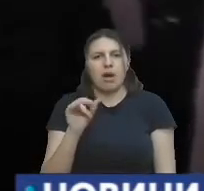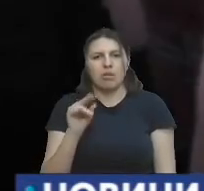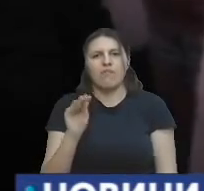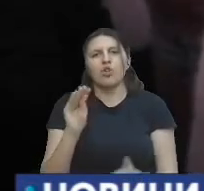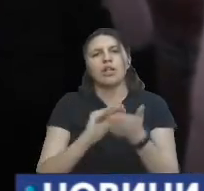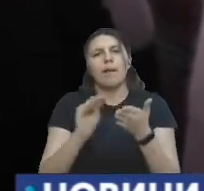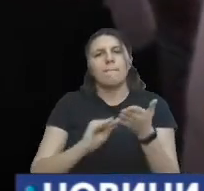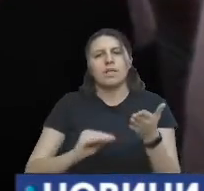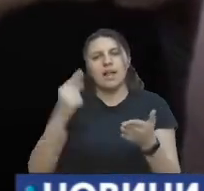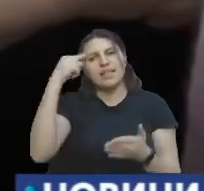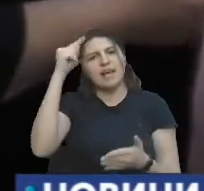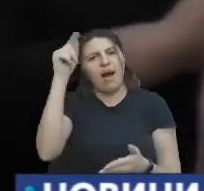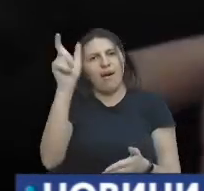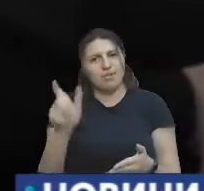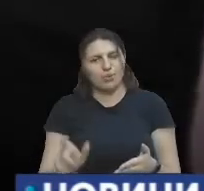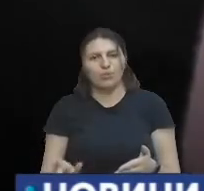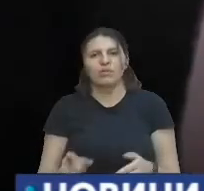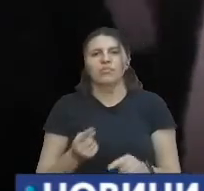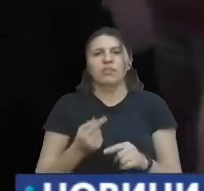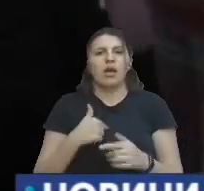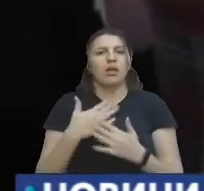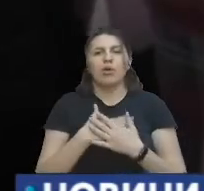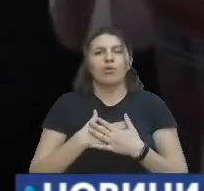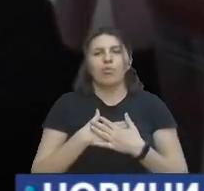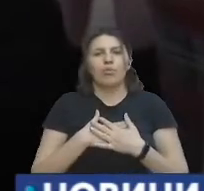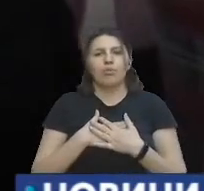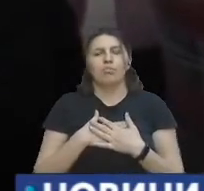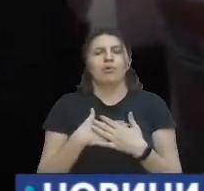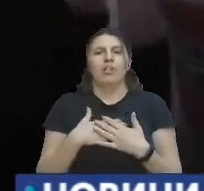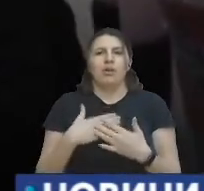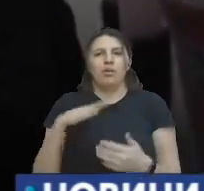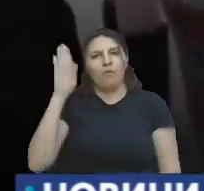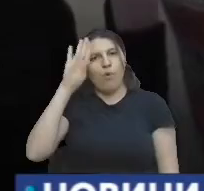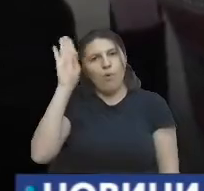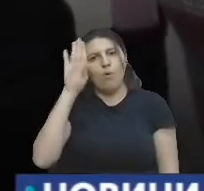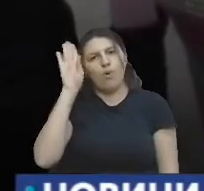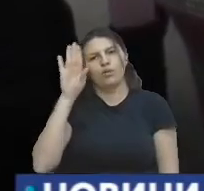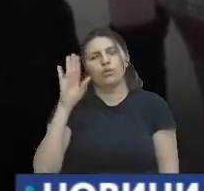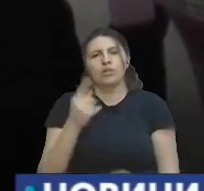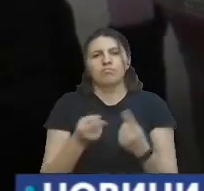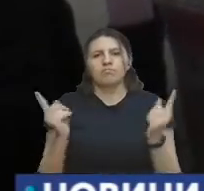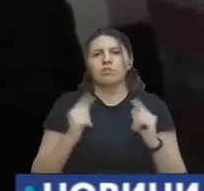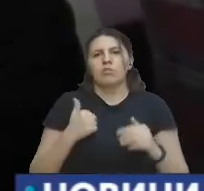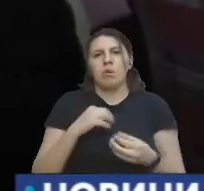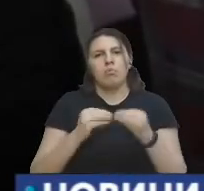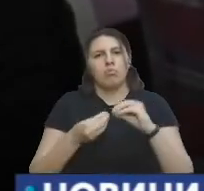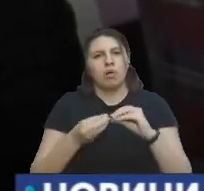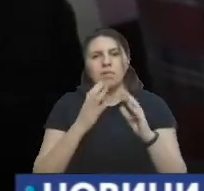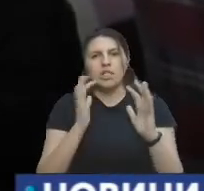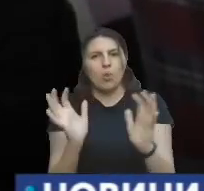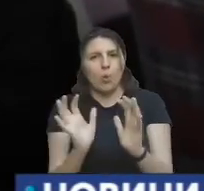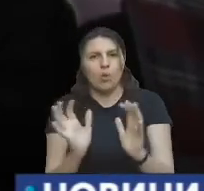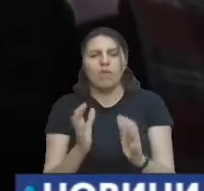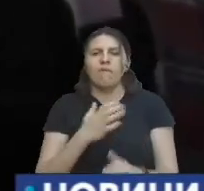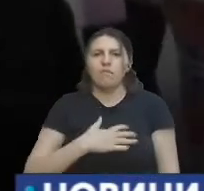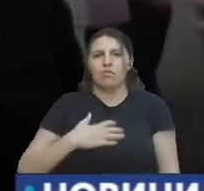за гороскопом рак, і тому дуже полюбляю воду, водне середовище. І для мене проблеми збереження – це дуже